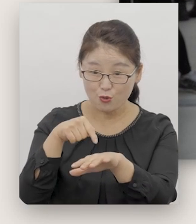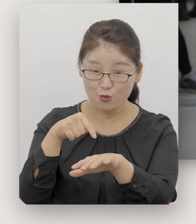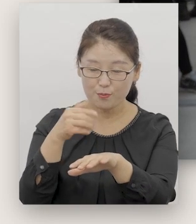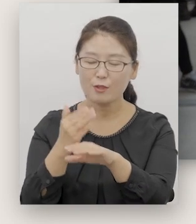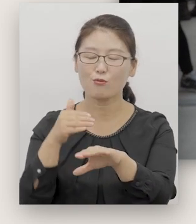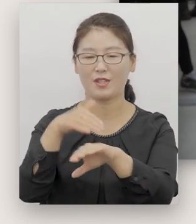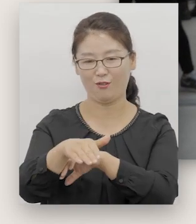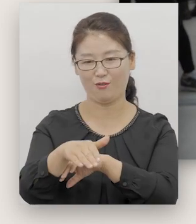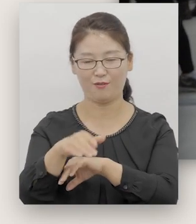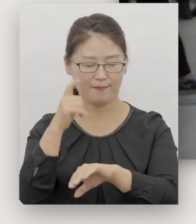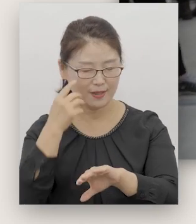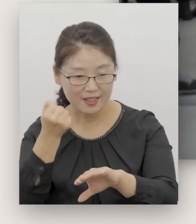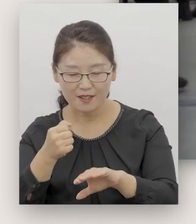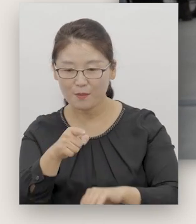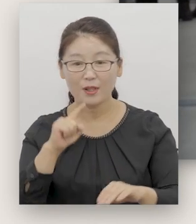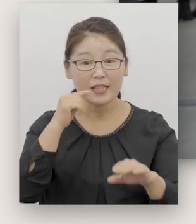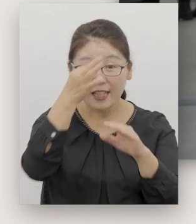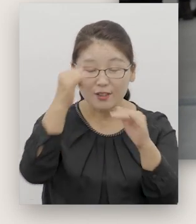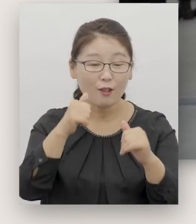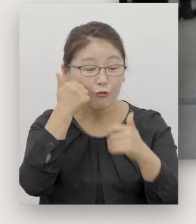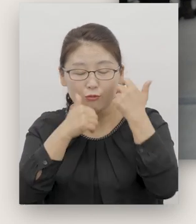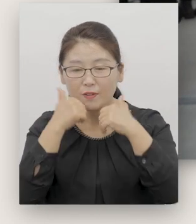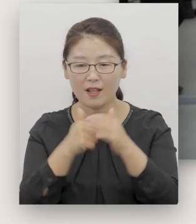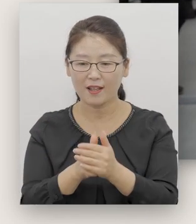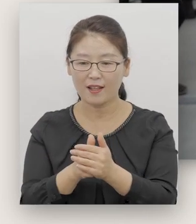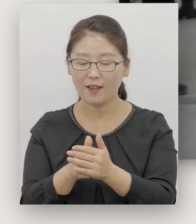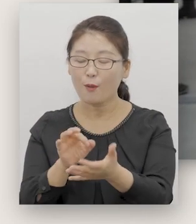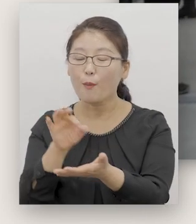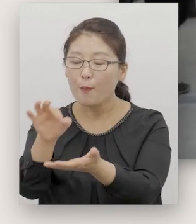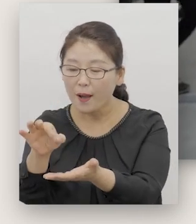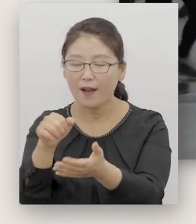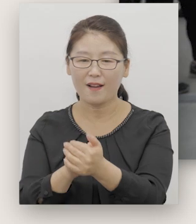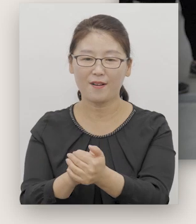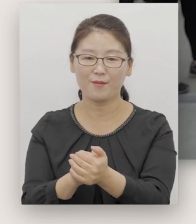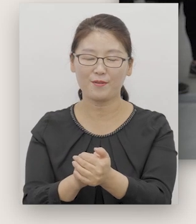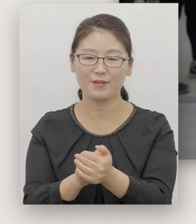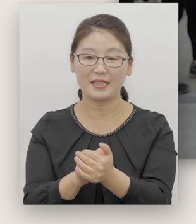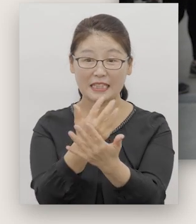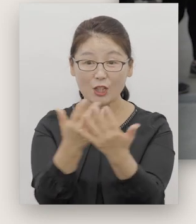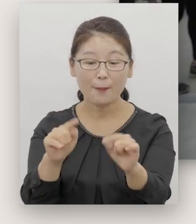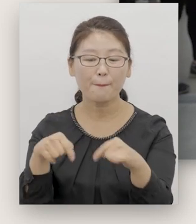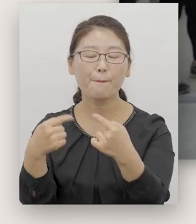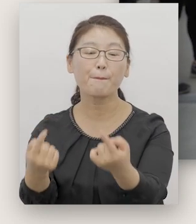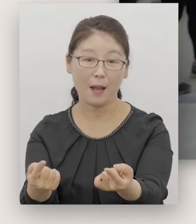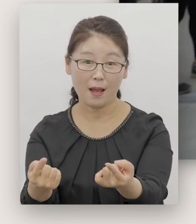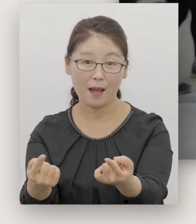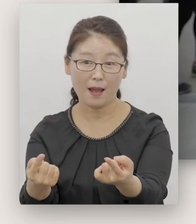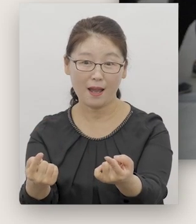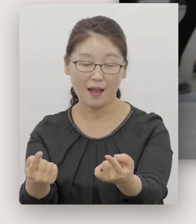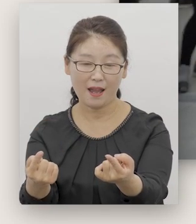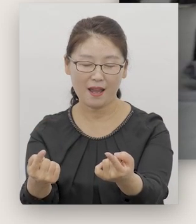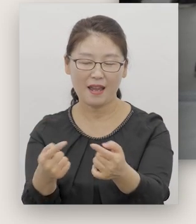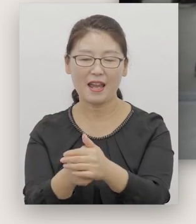내면 다 참가할 수 있다. 이런 굉장히 획기적인 그런 모토를 달았던 이제 그런 전시회를 개최하고자 했었어요.